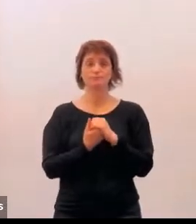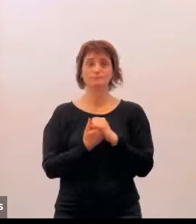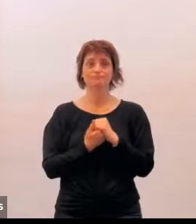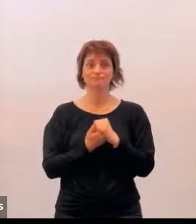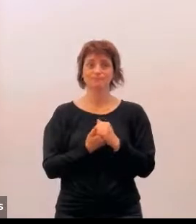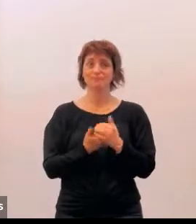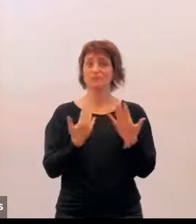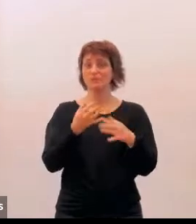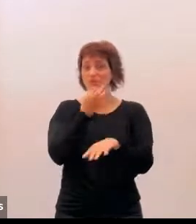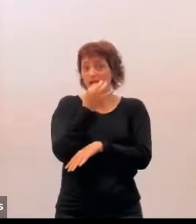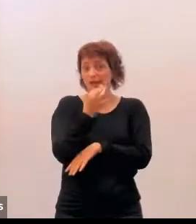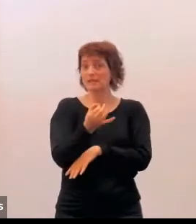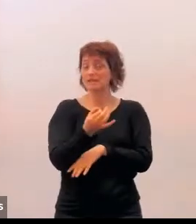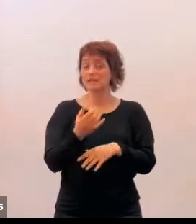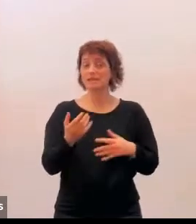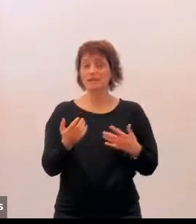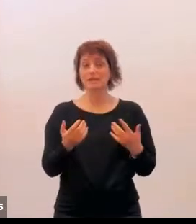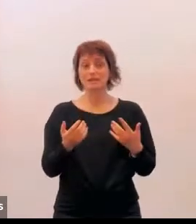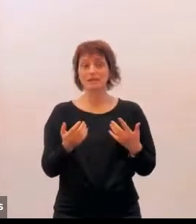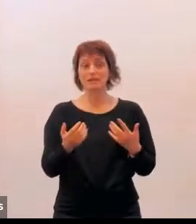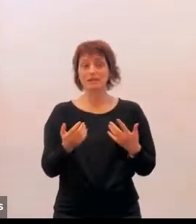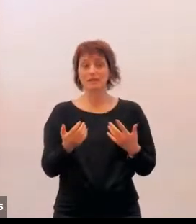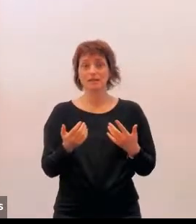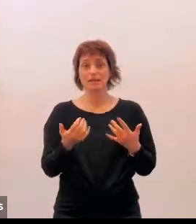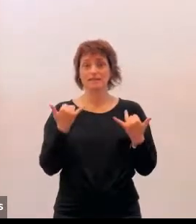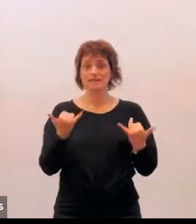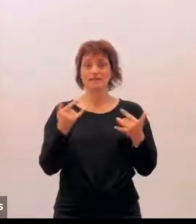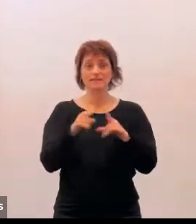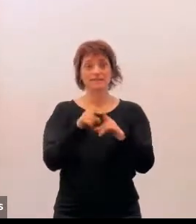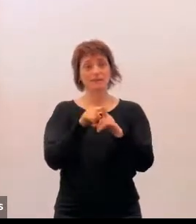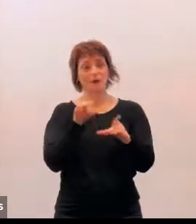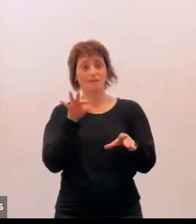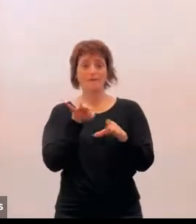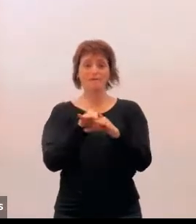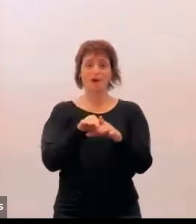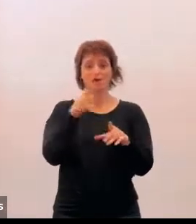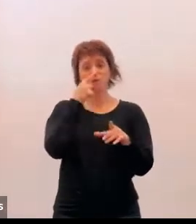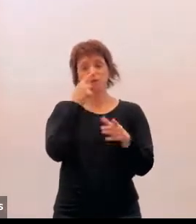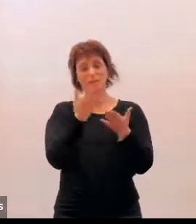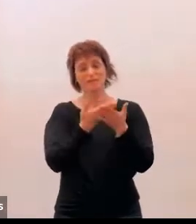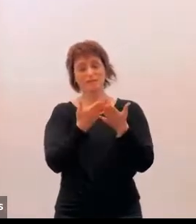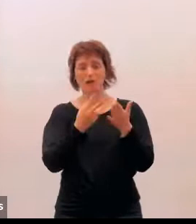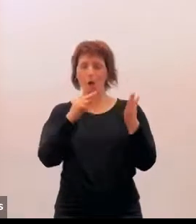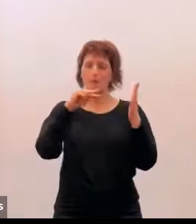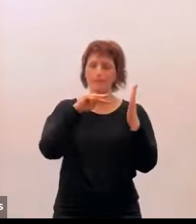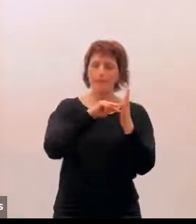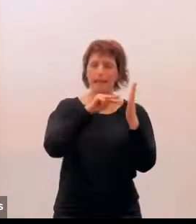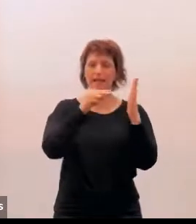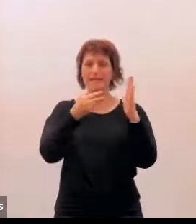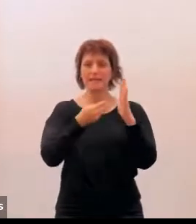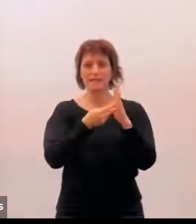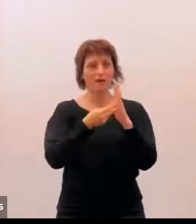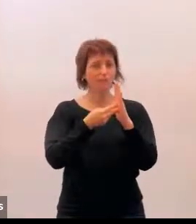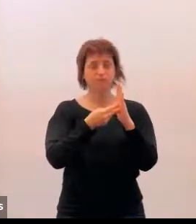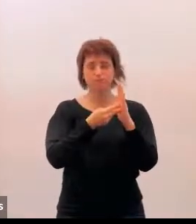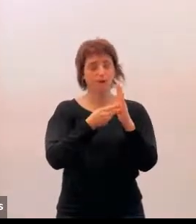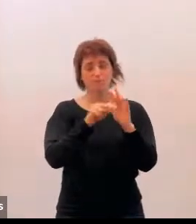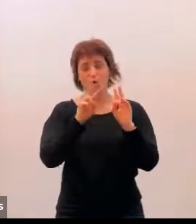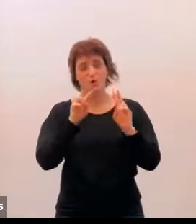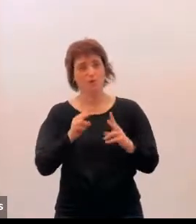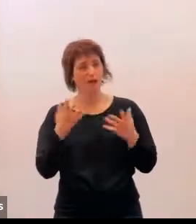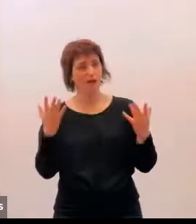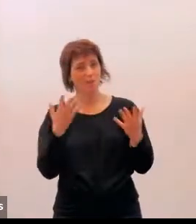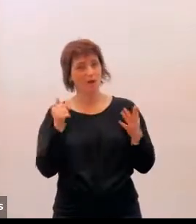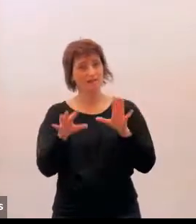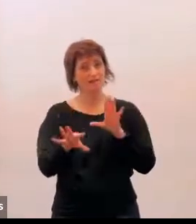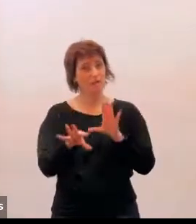à l'instant, nous sommes devant une délibération qui, sous des apparences techniques, est en réalité une délibération qui représente un